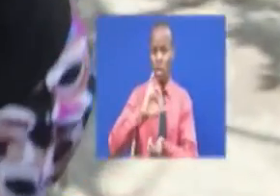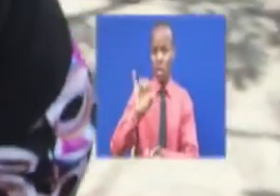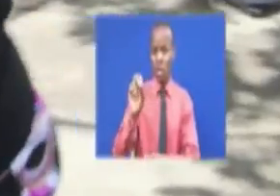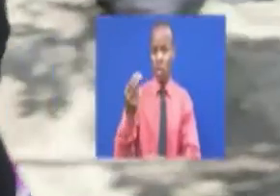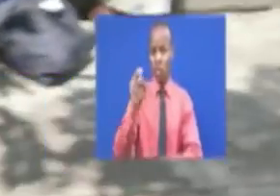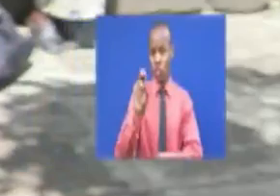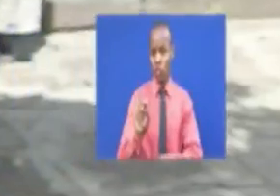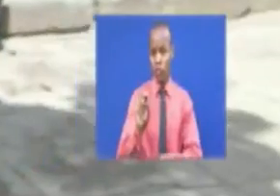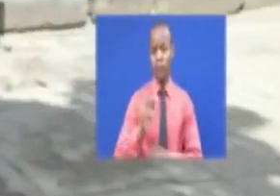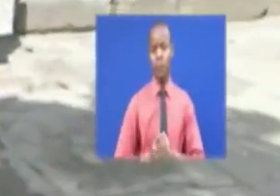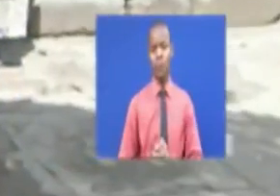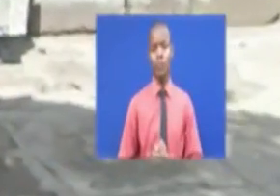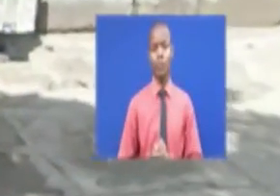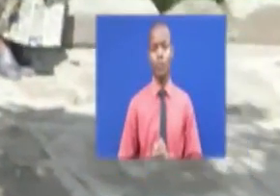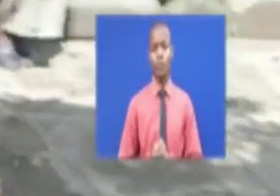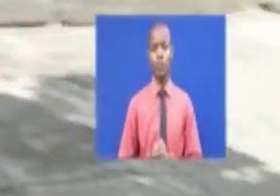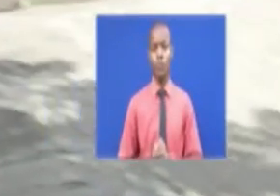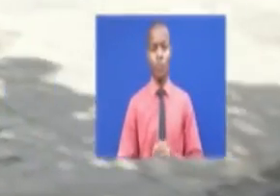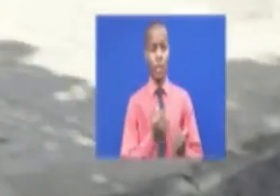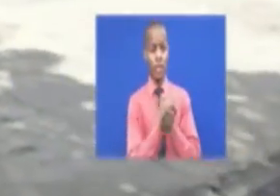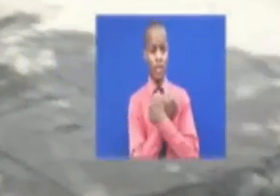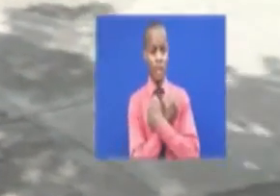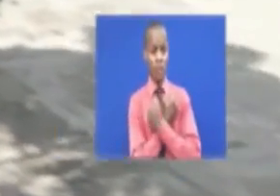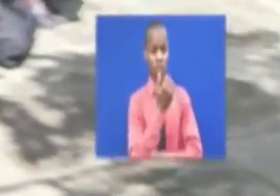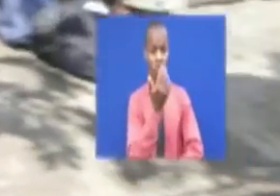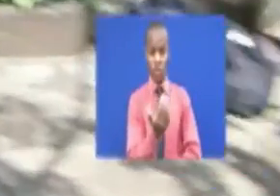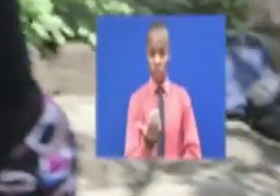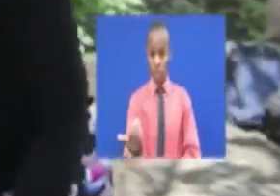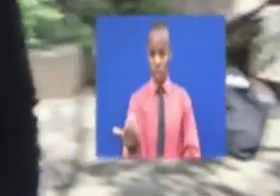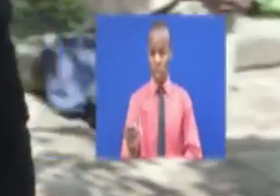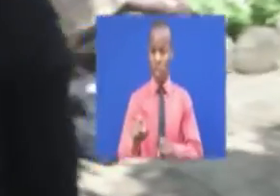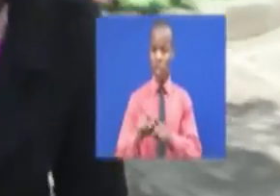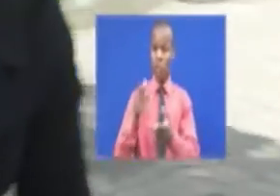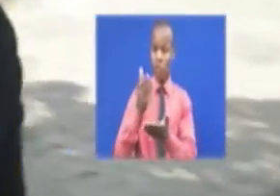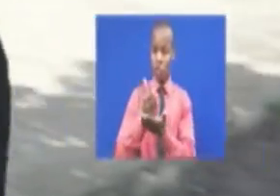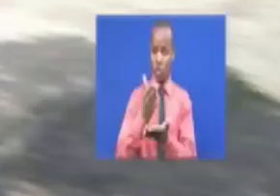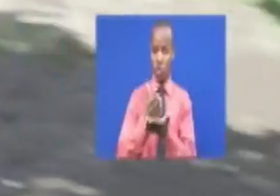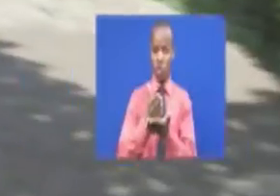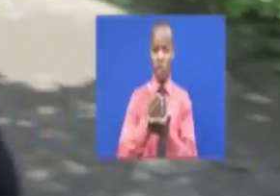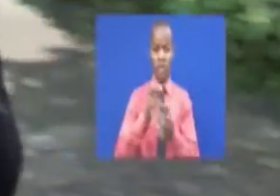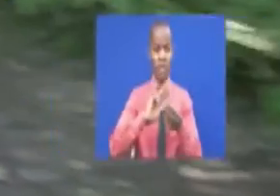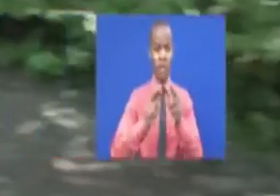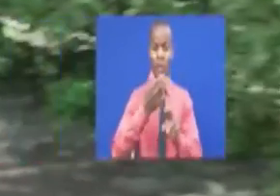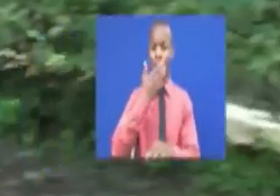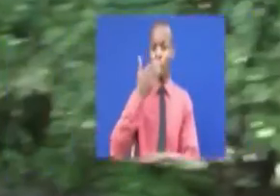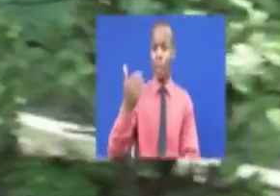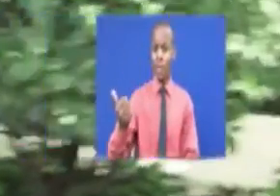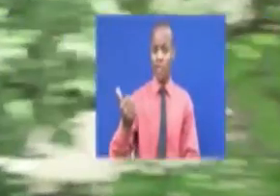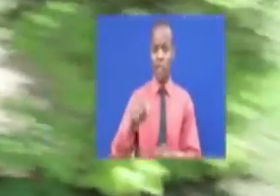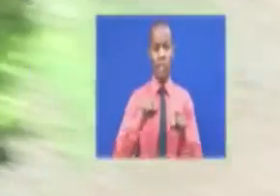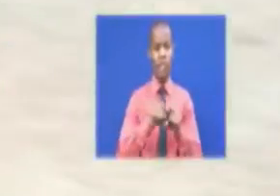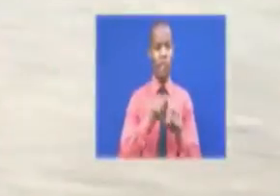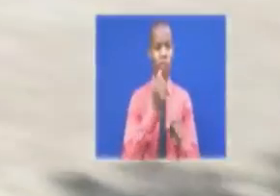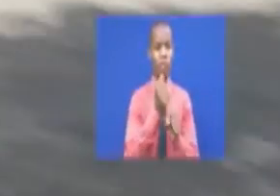ndio John. Her love for children and the fact that blood is always thicker than water push her to